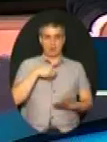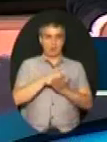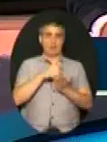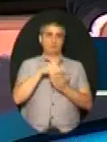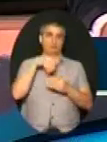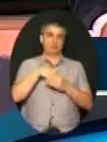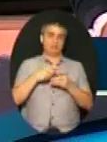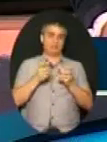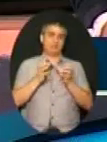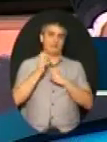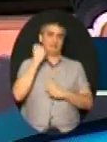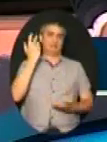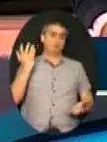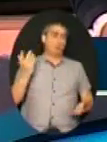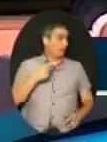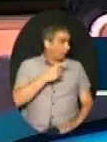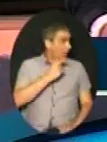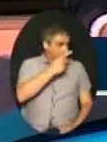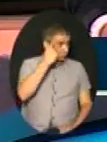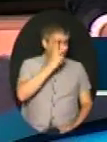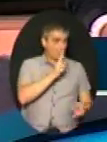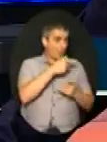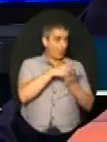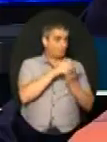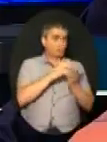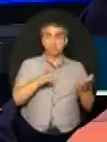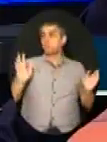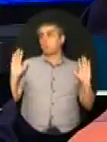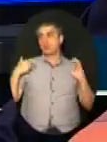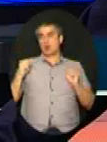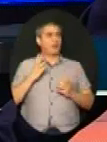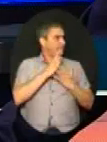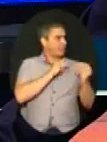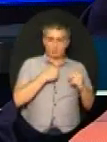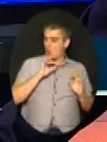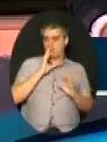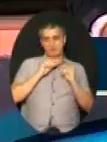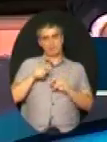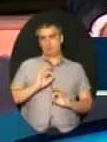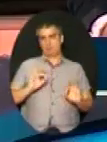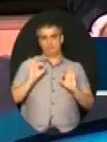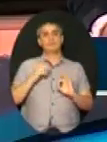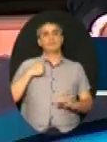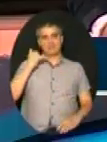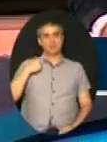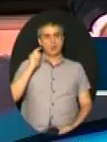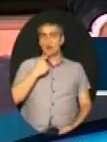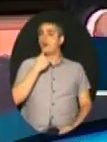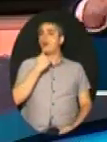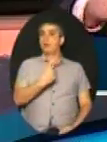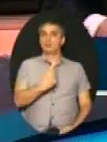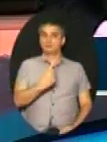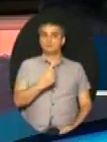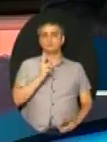להמשיך איתנו. כן, הוא חושב שהוא לא יכול להמשיך איתכם? אני לא בטוחה. דיברתי איתו בעניין הזה? אני לא לא דיברתי איתו על העניין הזה, אבל אני כן יכולה לבוא